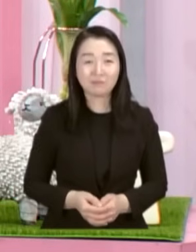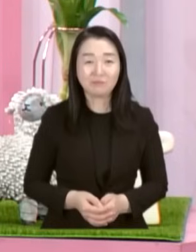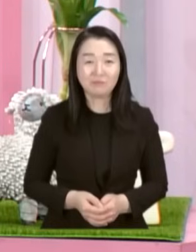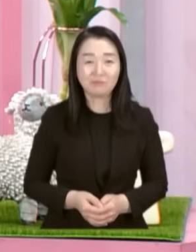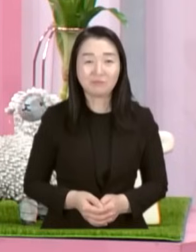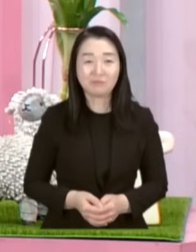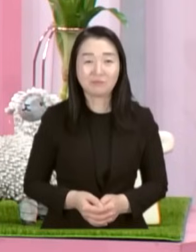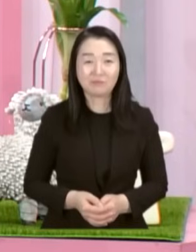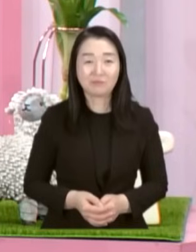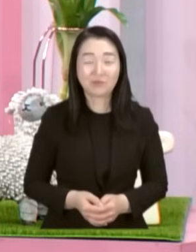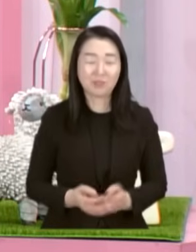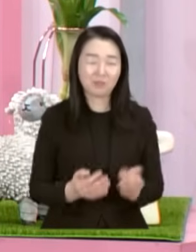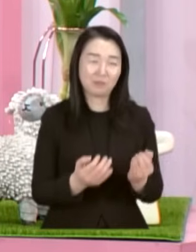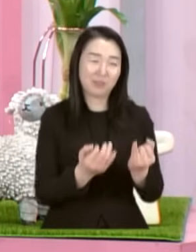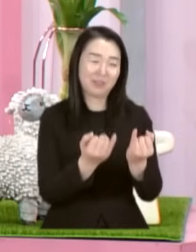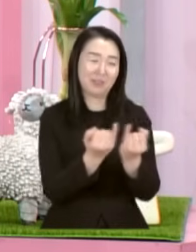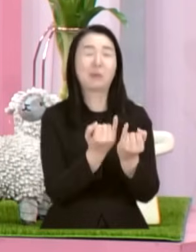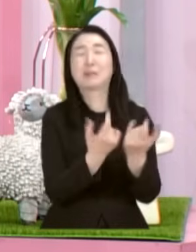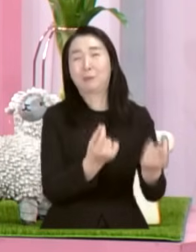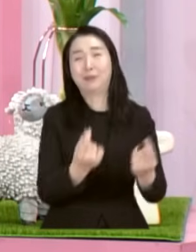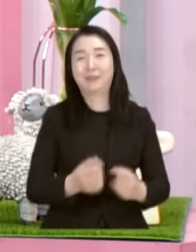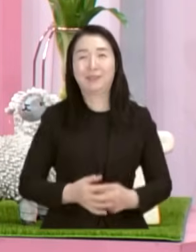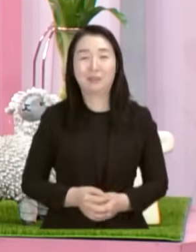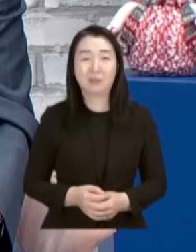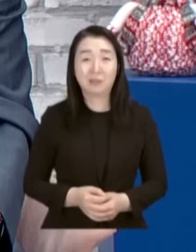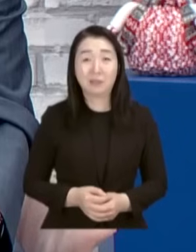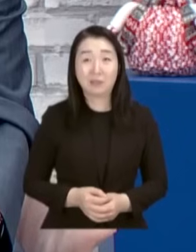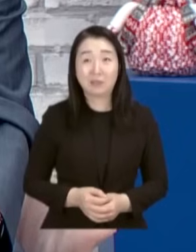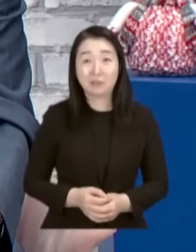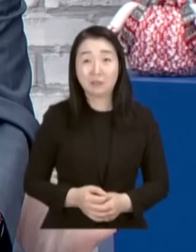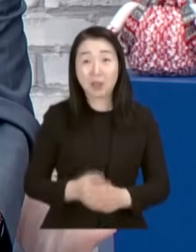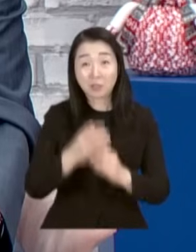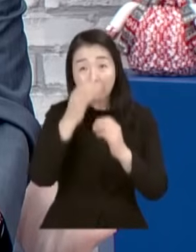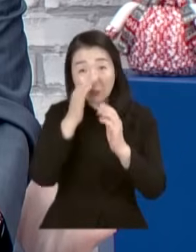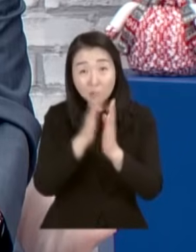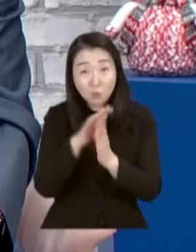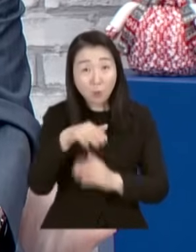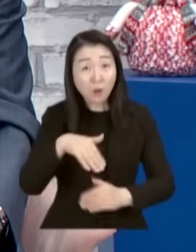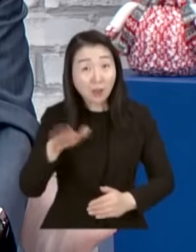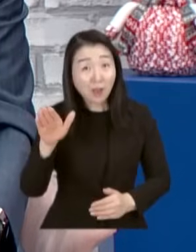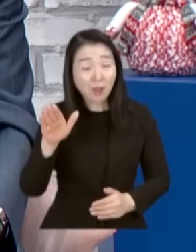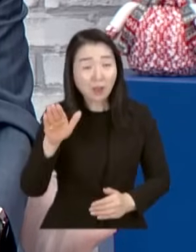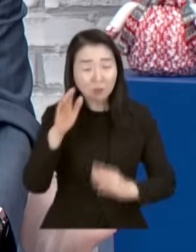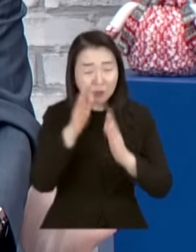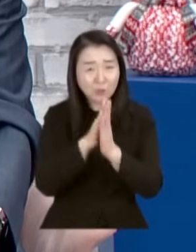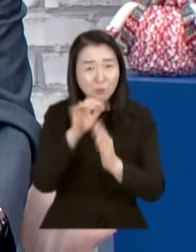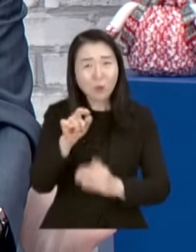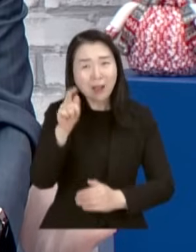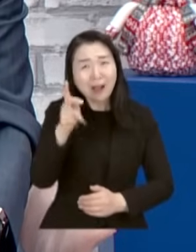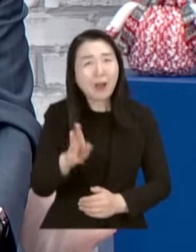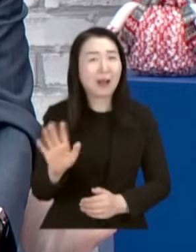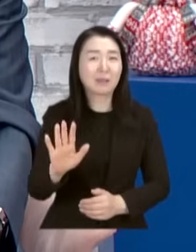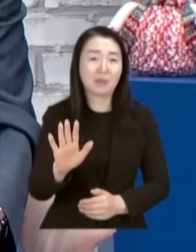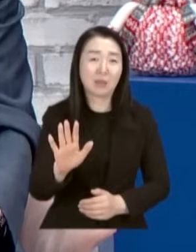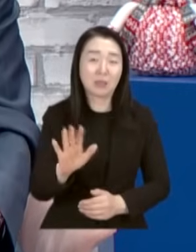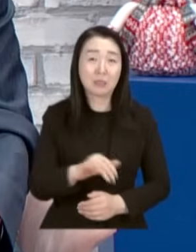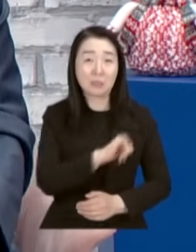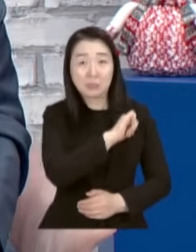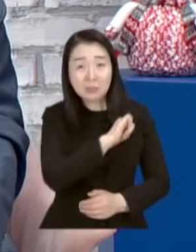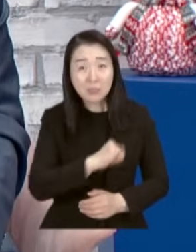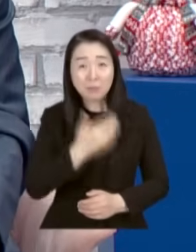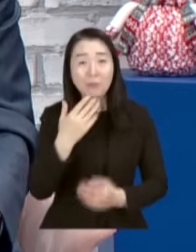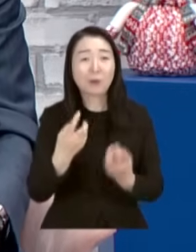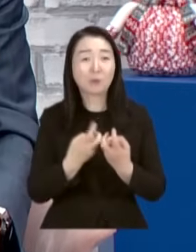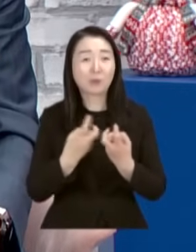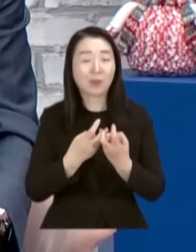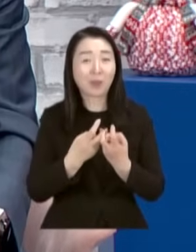얼마나 힘드셨어요. 같은 다 여성이야. 여자야. 아니 근데 기도원에 올라가셨다면서요. 너무 크게 상해서. 물론 뭐 기도원 한두 번 갔겠어요. 근데 그걸 어떻게